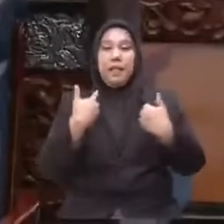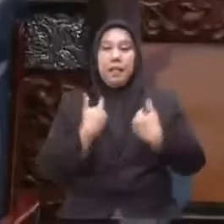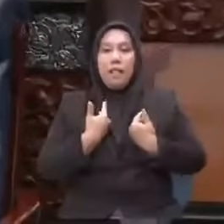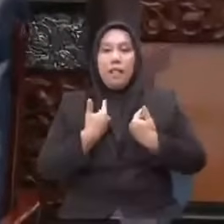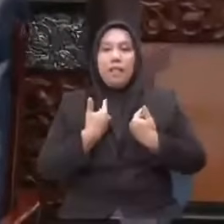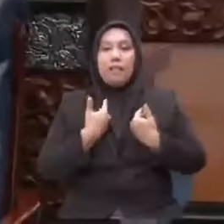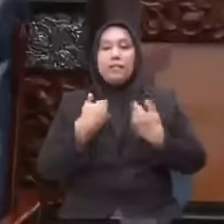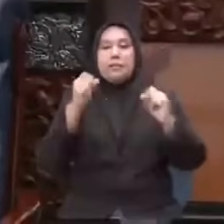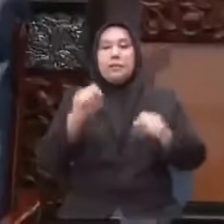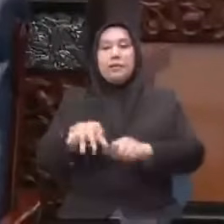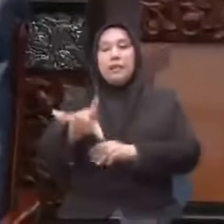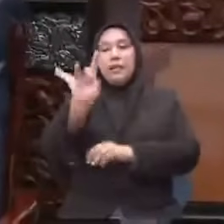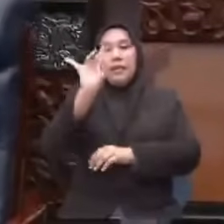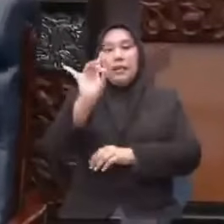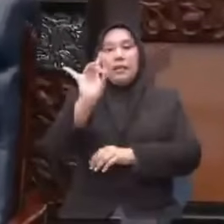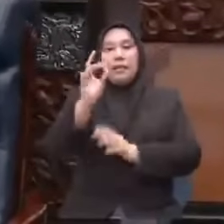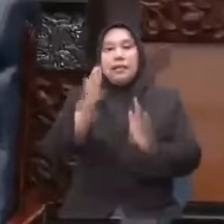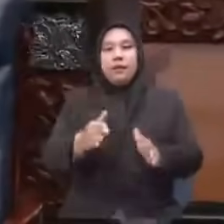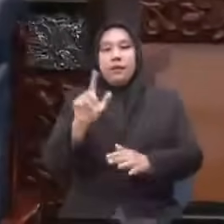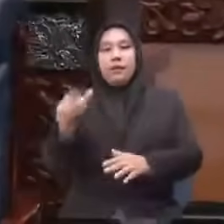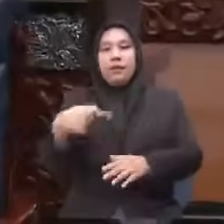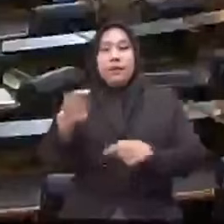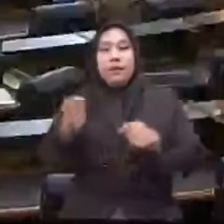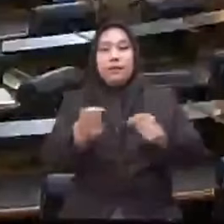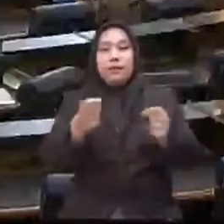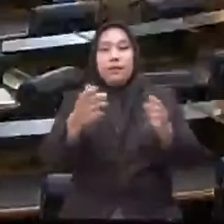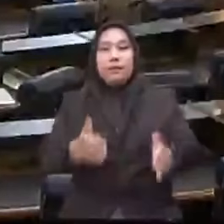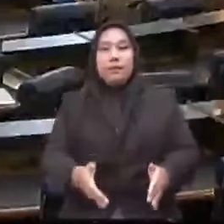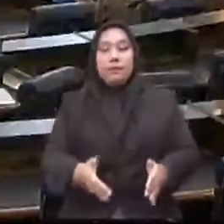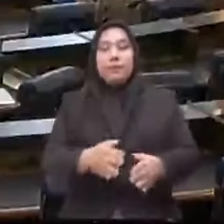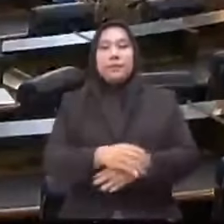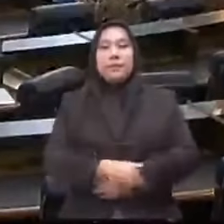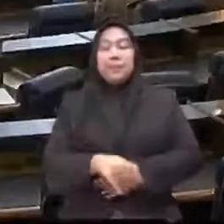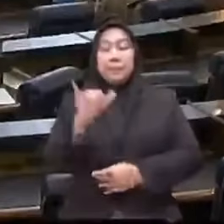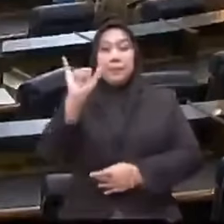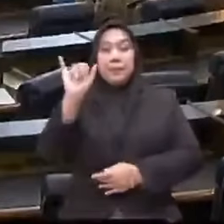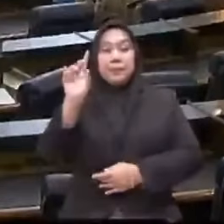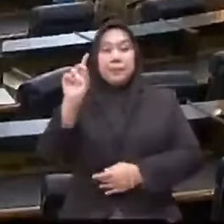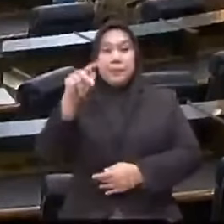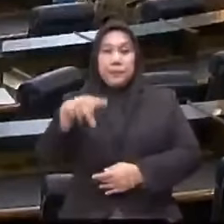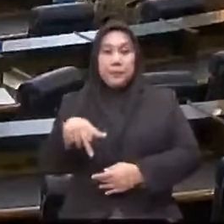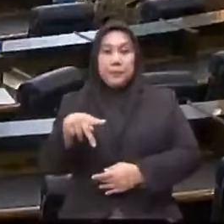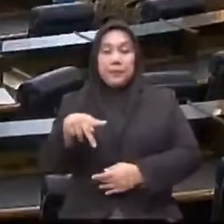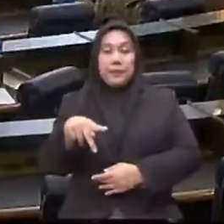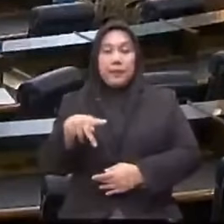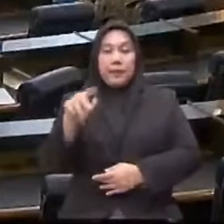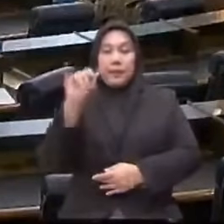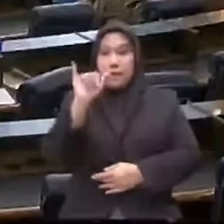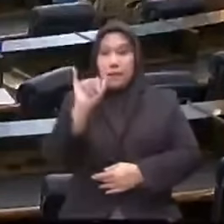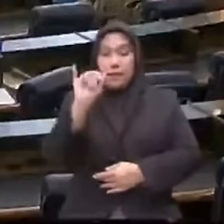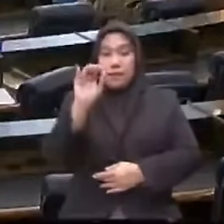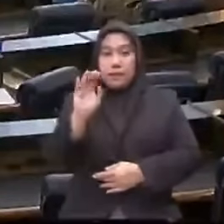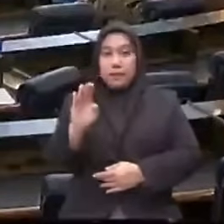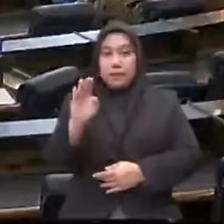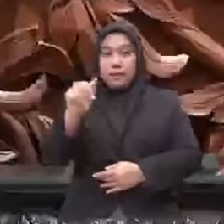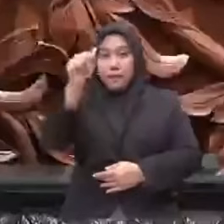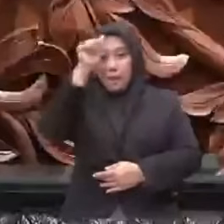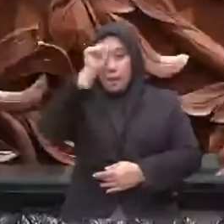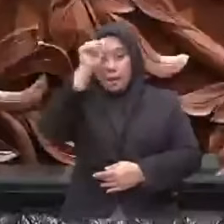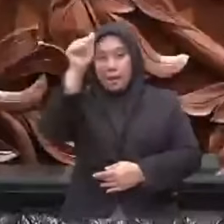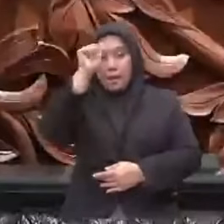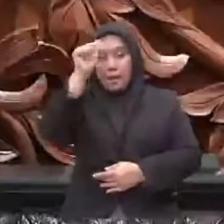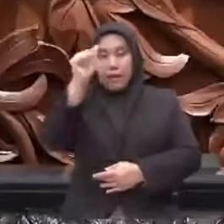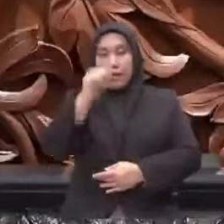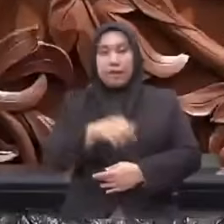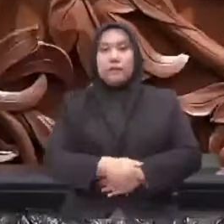speaker. Arau tak boleh. Yang berhormat, Tuan Yang Dipertua. Yang berhormat Arau, saya faham dengan